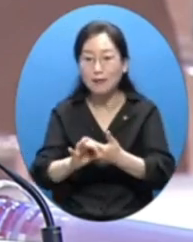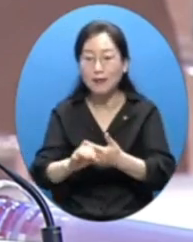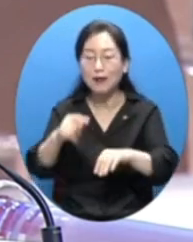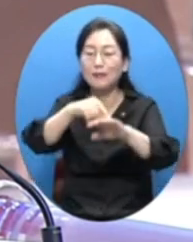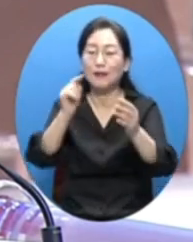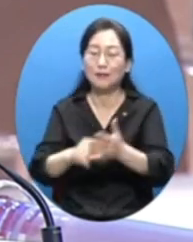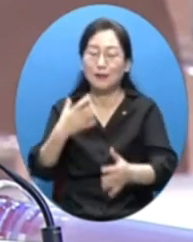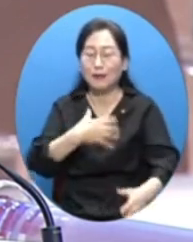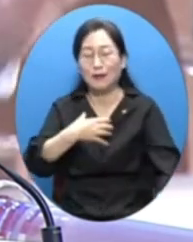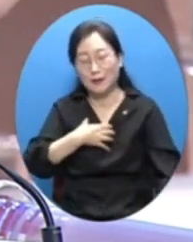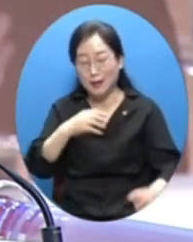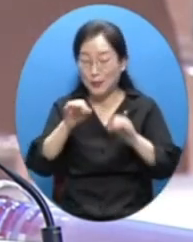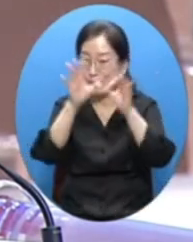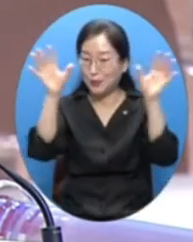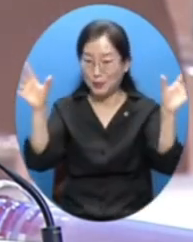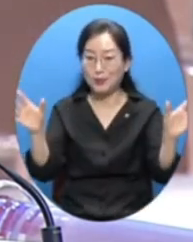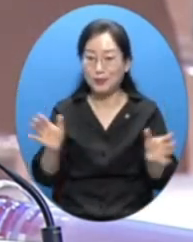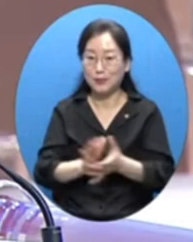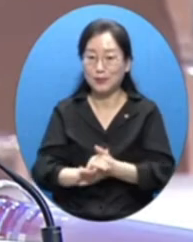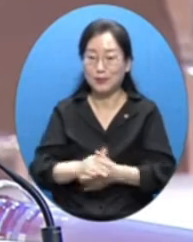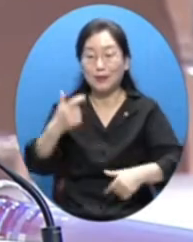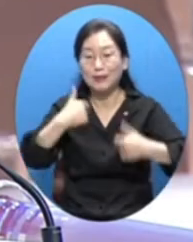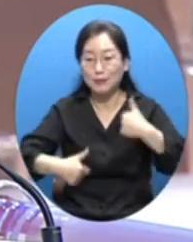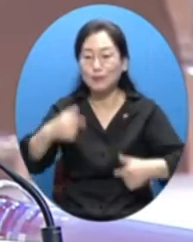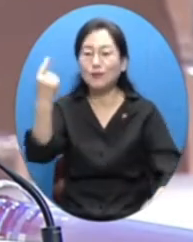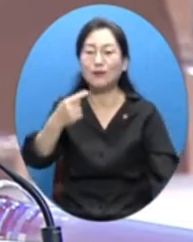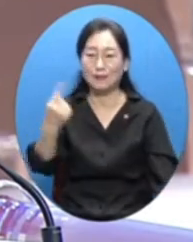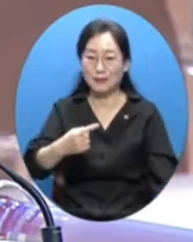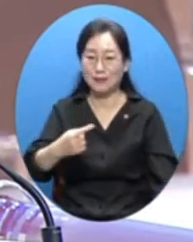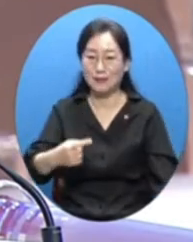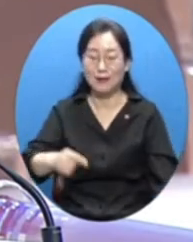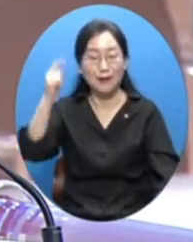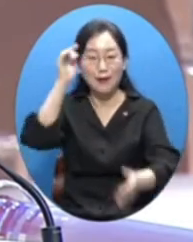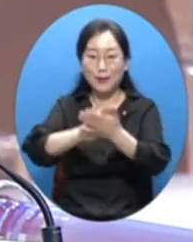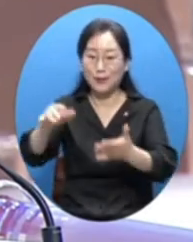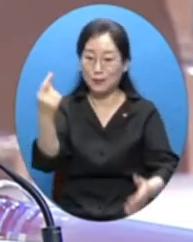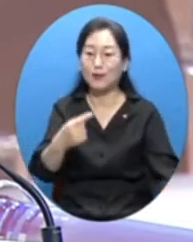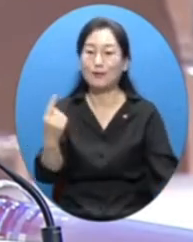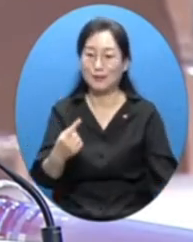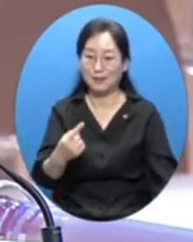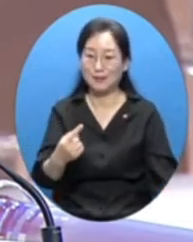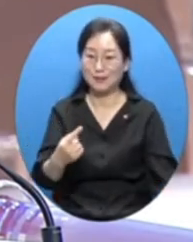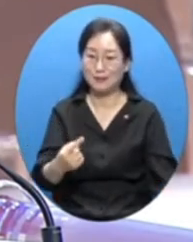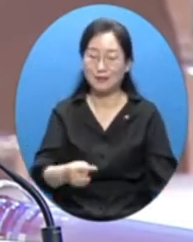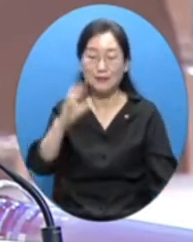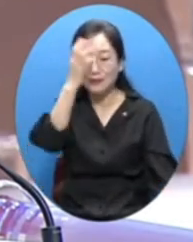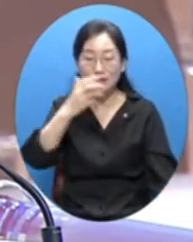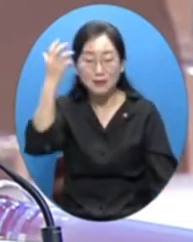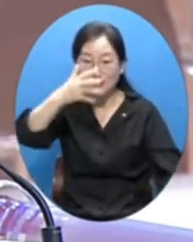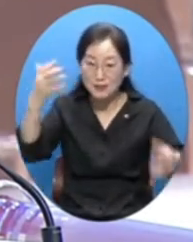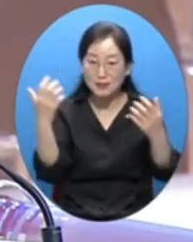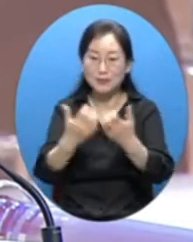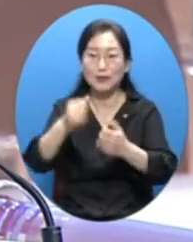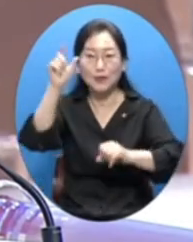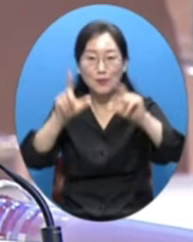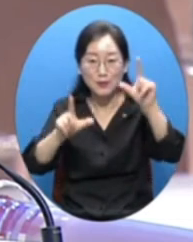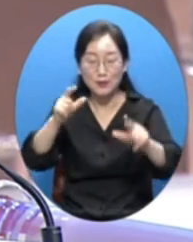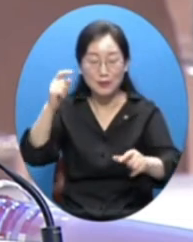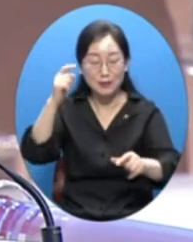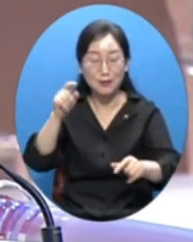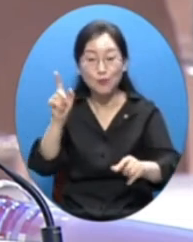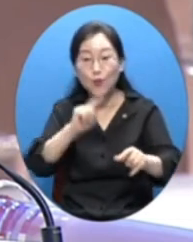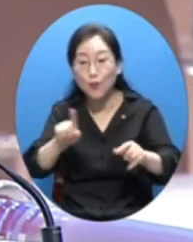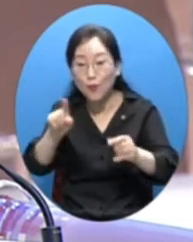마음의 염려고지까지 떠나가는 것입니다. 기쁨이 많은 것입니다. 평안함이 많은 것입니다. 성령 충만의 모습은 기쁨과 평안함인